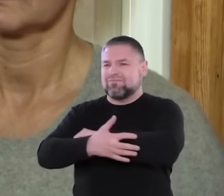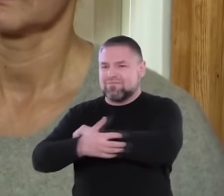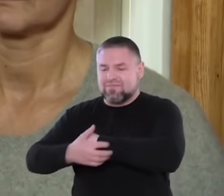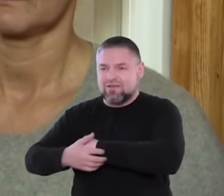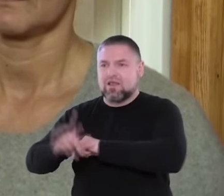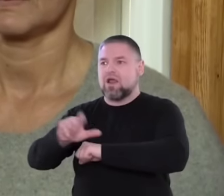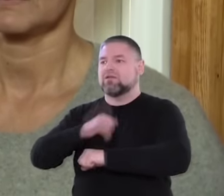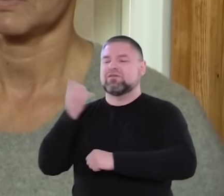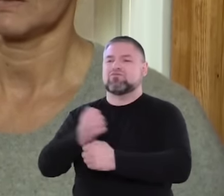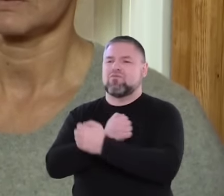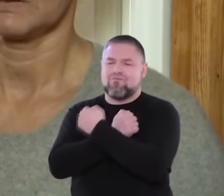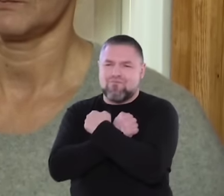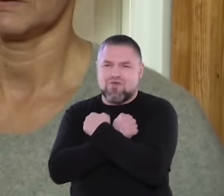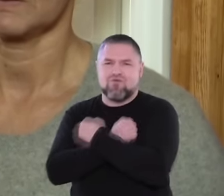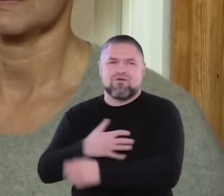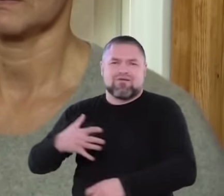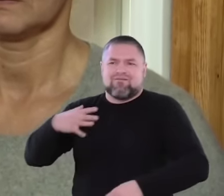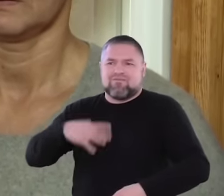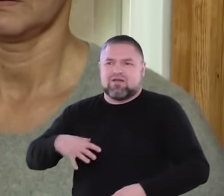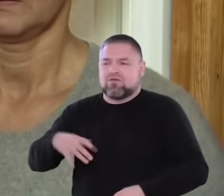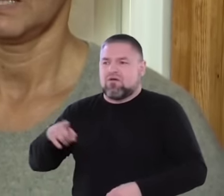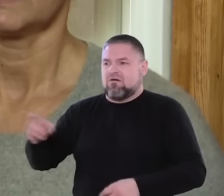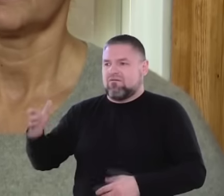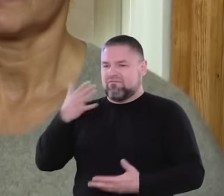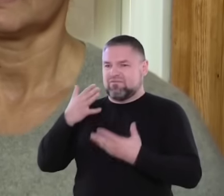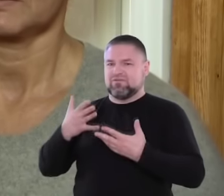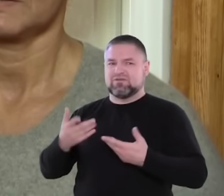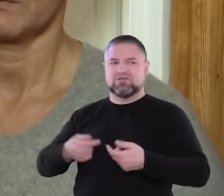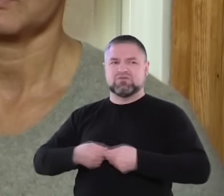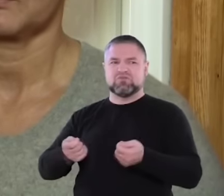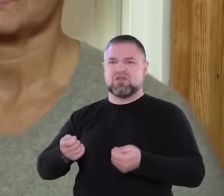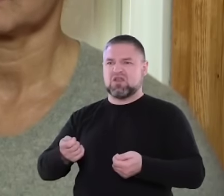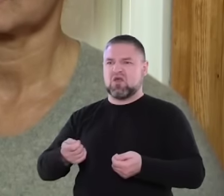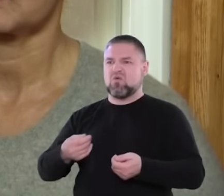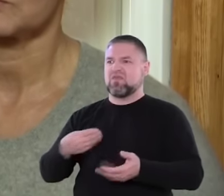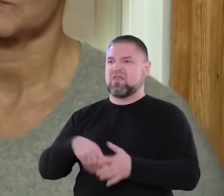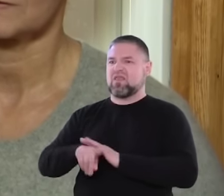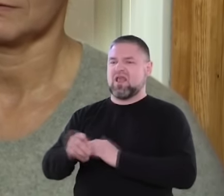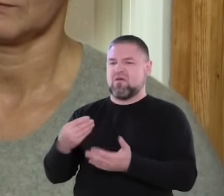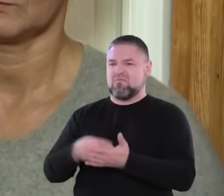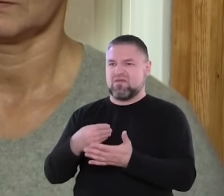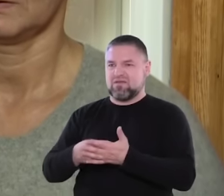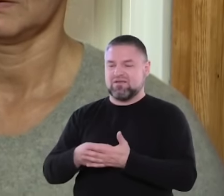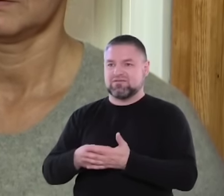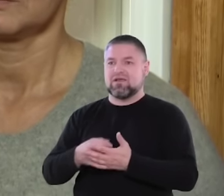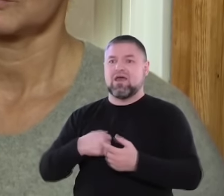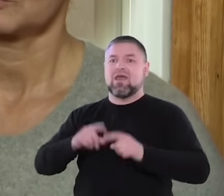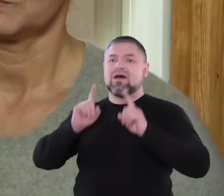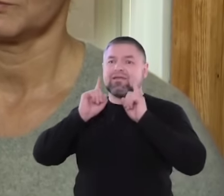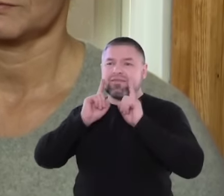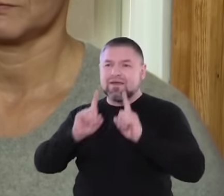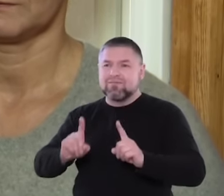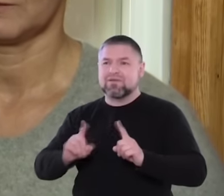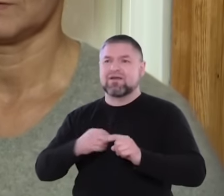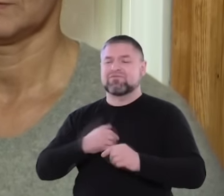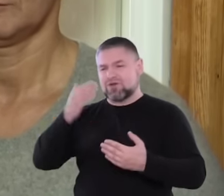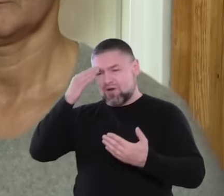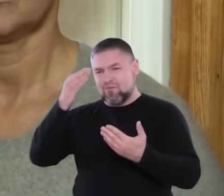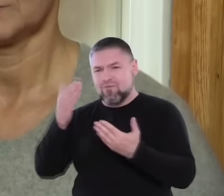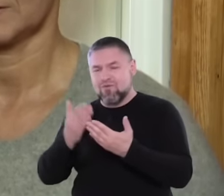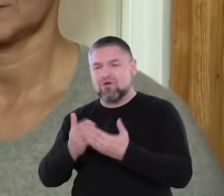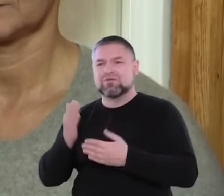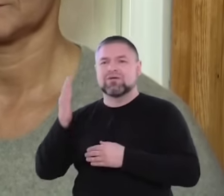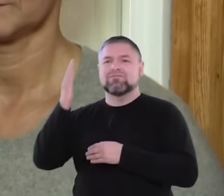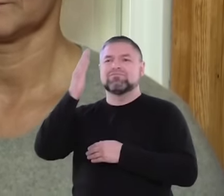on sprzedał się dla pieniędzy. A ja naprawdę myślałam, że poznam dziś przyszłą synową, że o ślubie porozmawiamy,